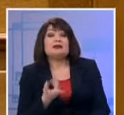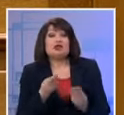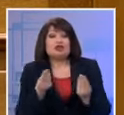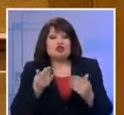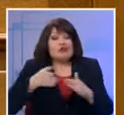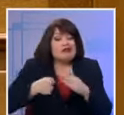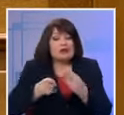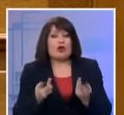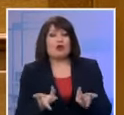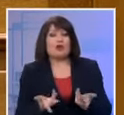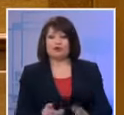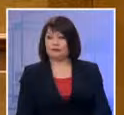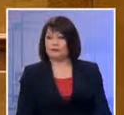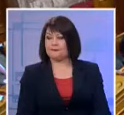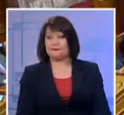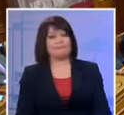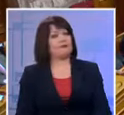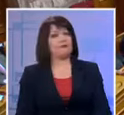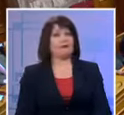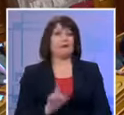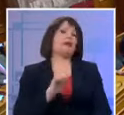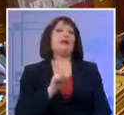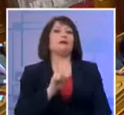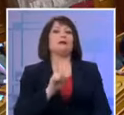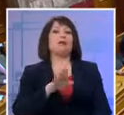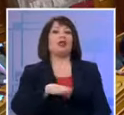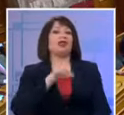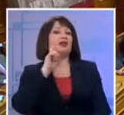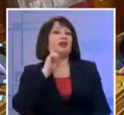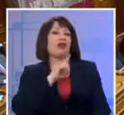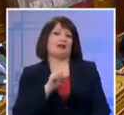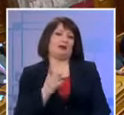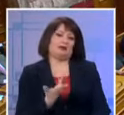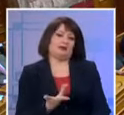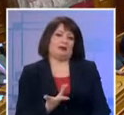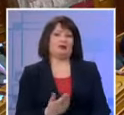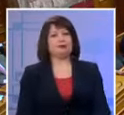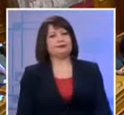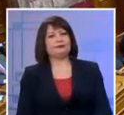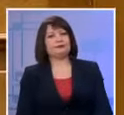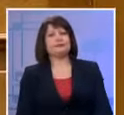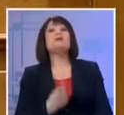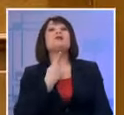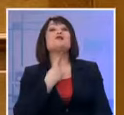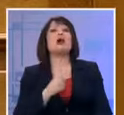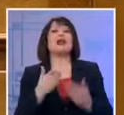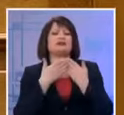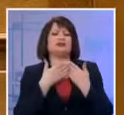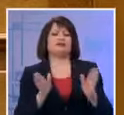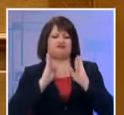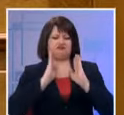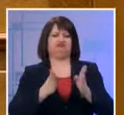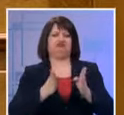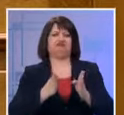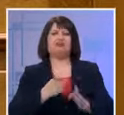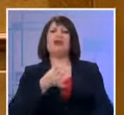Επειδή λοιπόν ακριβώς, αν το θεωρείτε σεξιστικό, πάντως, το παίρνω πίσω. Αλλά επειδή εν πάση περιπτώσει μου αρέσει η ευθεία γραμμή,